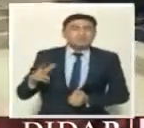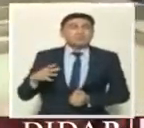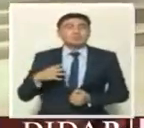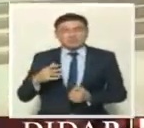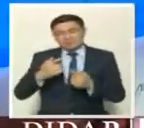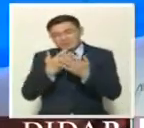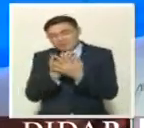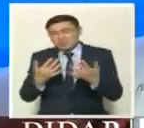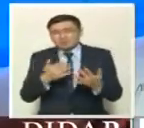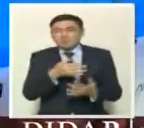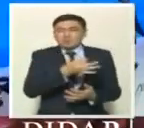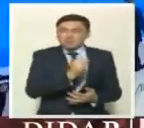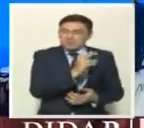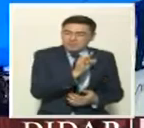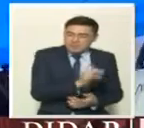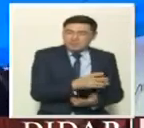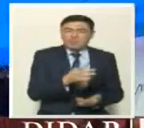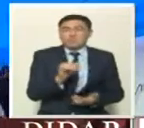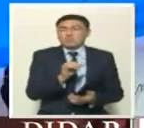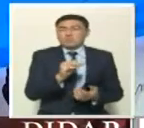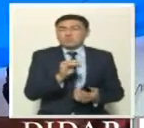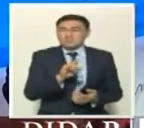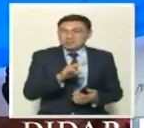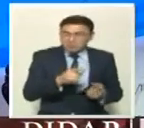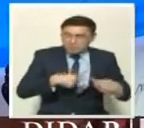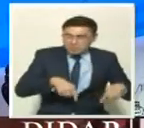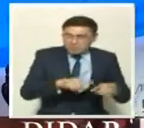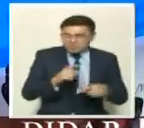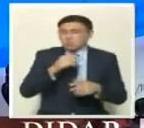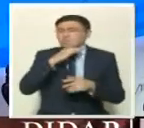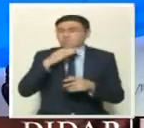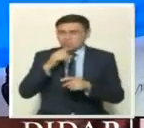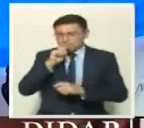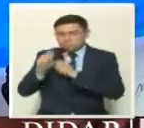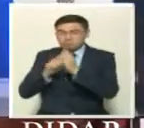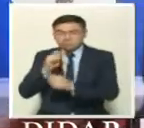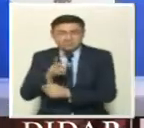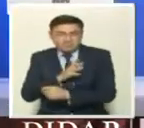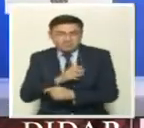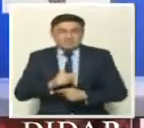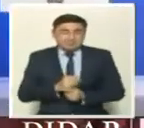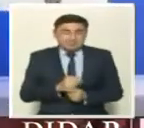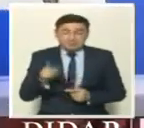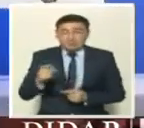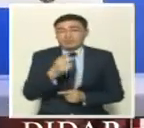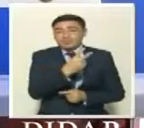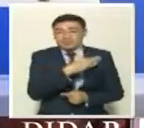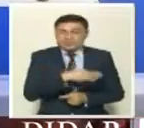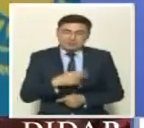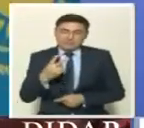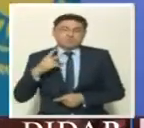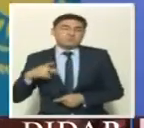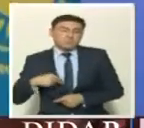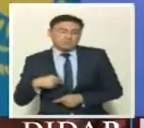почетными грамотами Аким области руководствуя сейдалыки акбаев вместе с женой вырастил двух сыновей и двух дочерей через